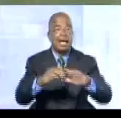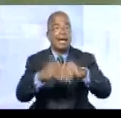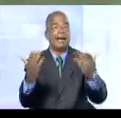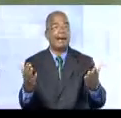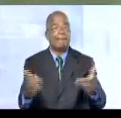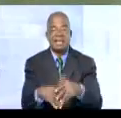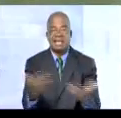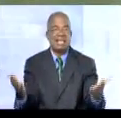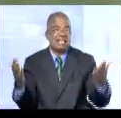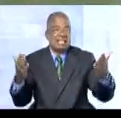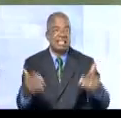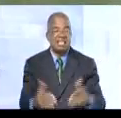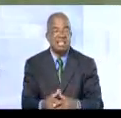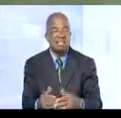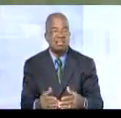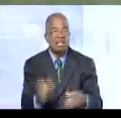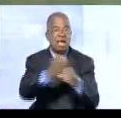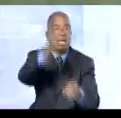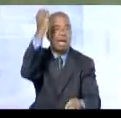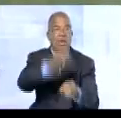après la débâcle de la CAN